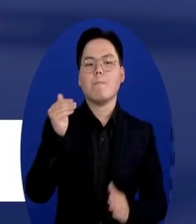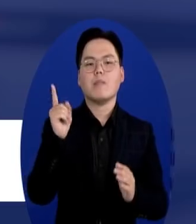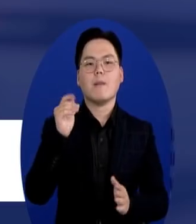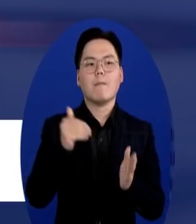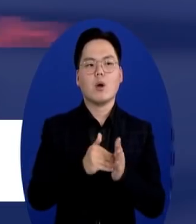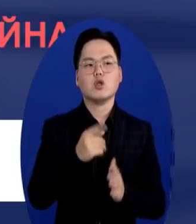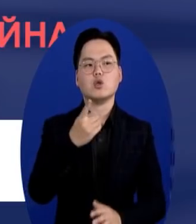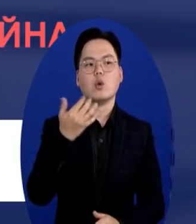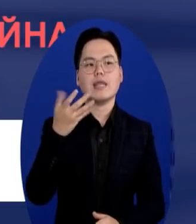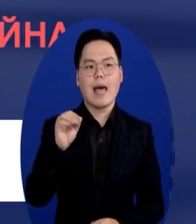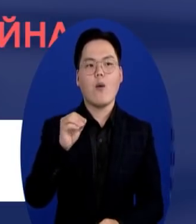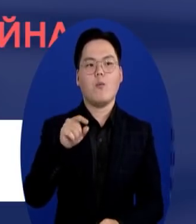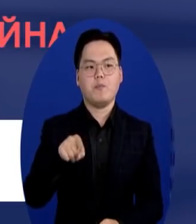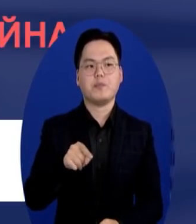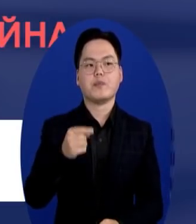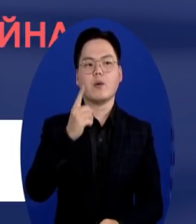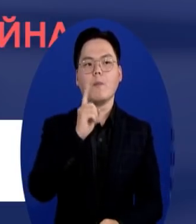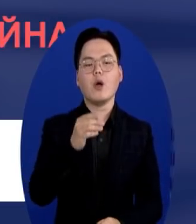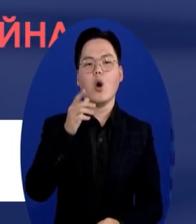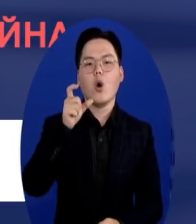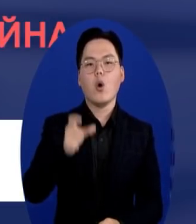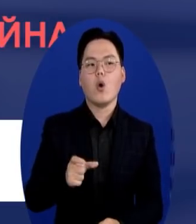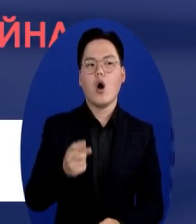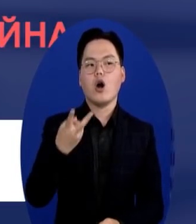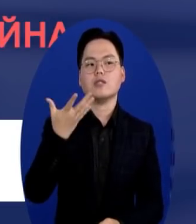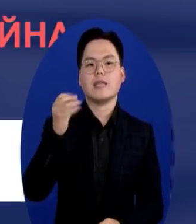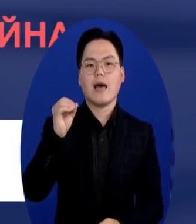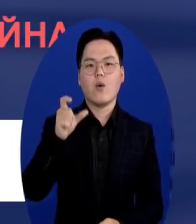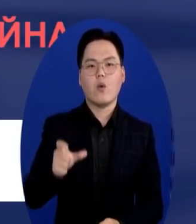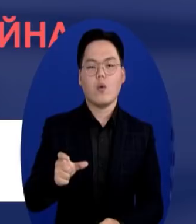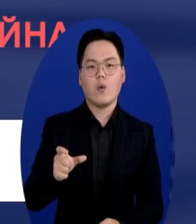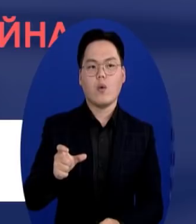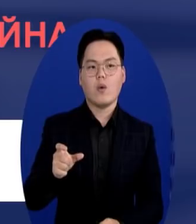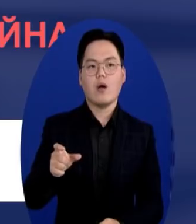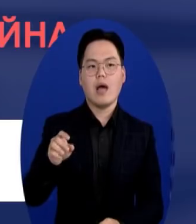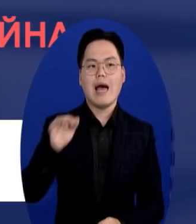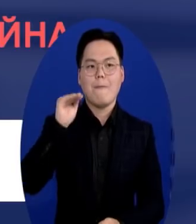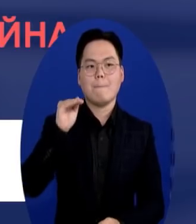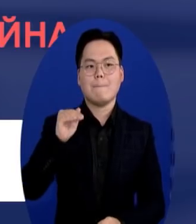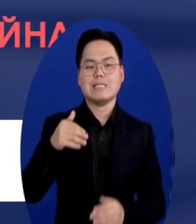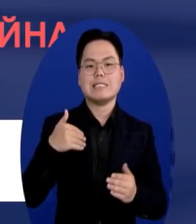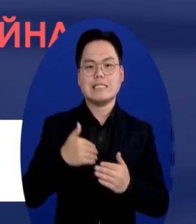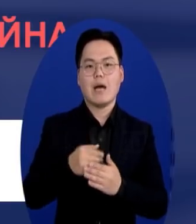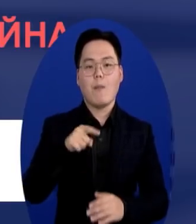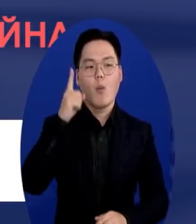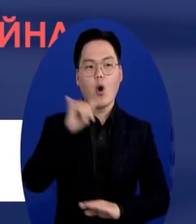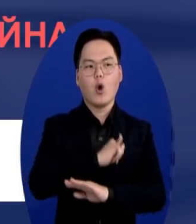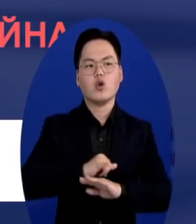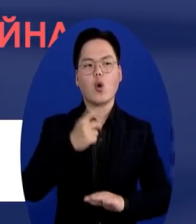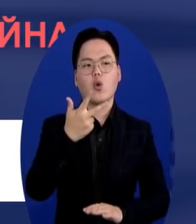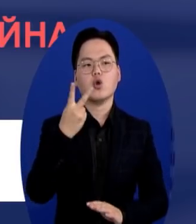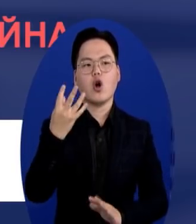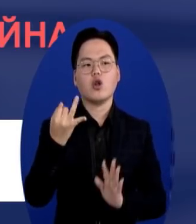150 төрүүл нийтийн тээврийг хөгжүүлэх, 250 төрүүл автомашиныг хязгаарлах арга хэмжээ авдаг. Харин манай улсын хувьд 327 байгаа нь олон